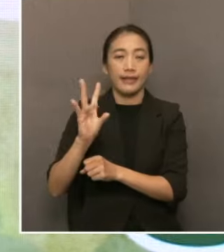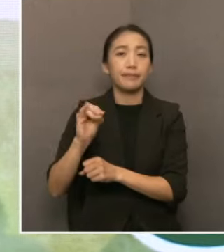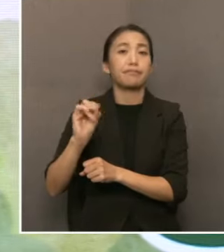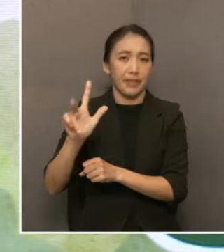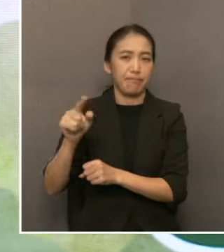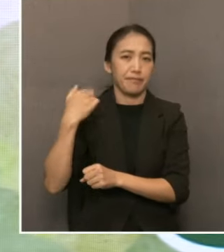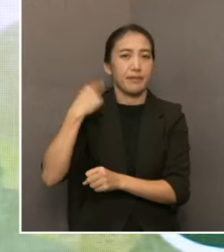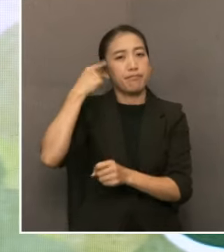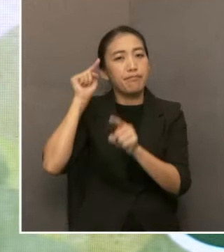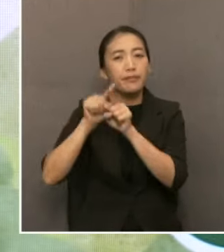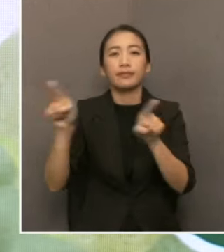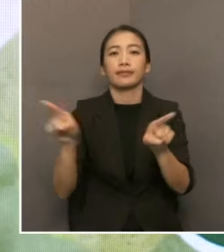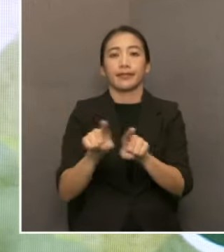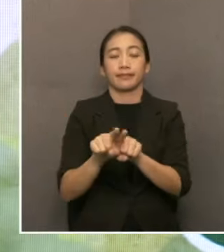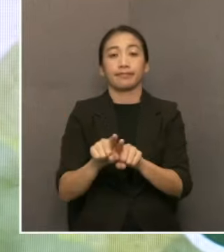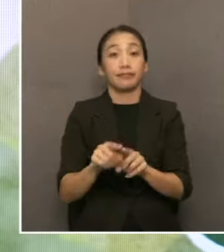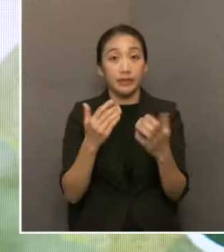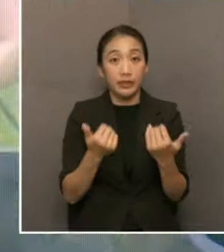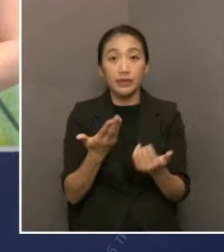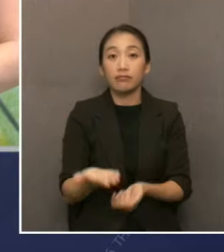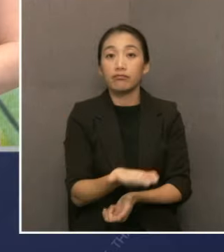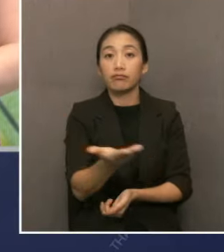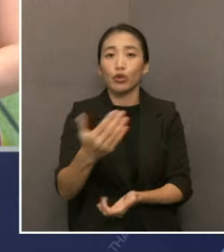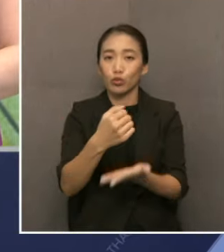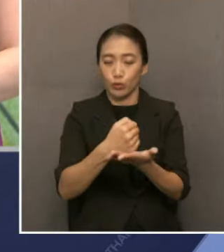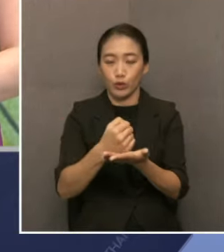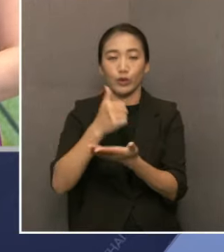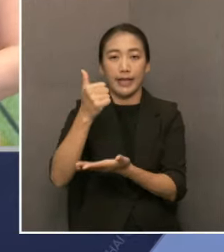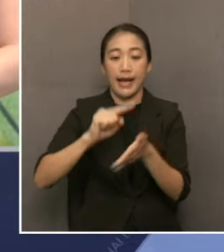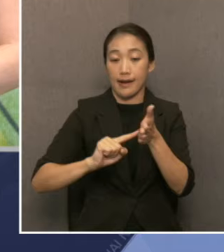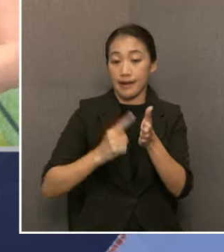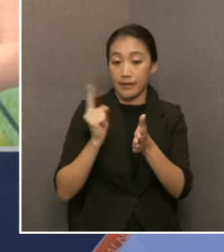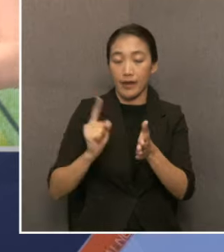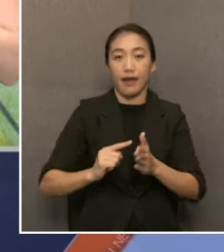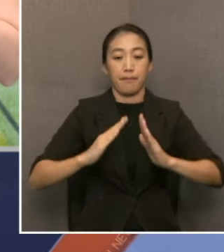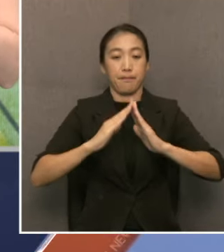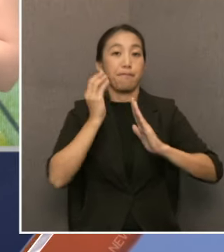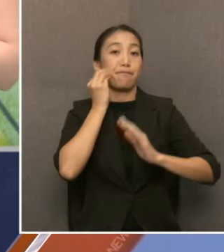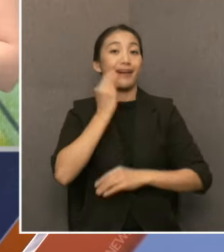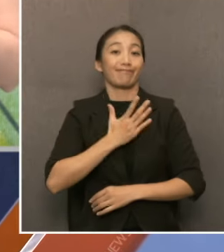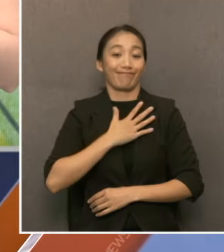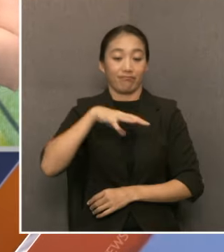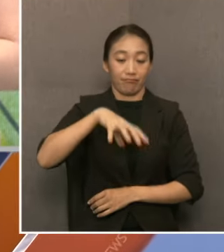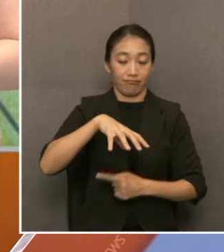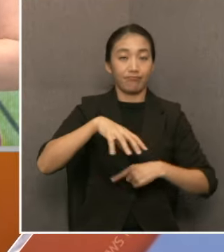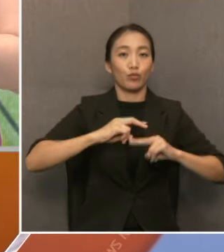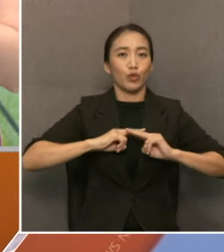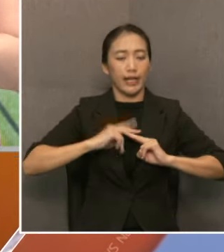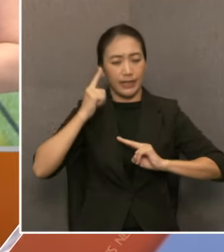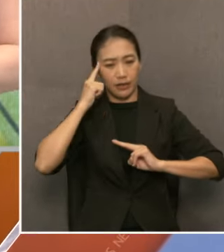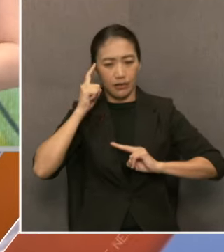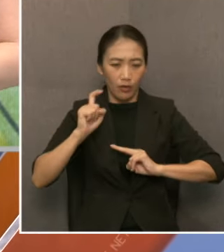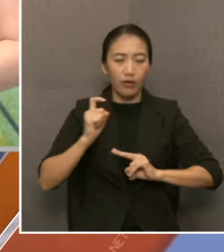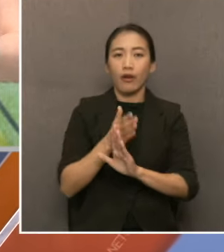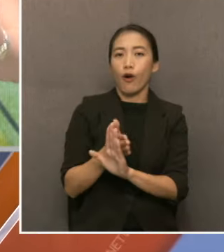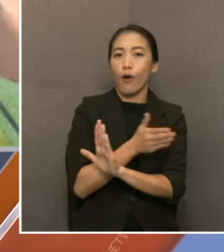การบริโภคนั่นเองจริงๆคุณผู้ชมก็สามารถช่วยได้นะคะเริ่มได้จากที่บ้านก็คือวางแผนการซื้อแล้วก็การกินอย่างวันนี้เลยก็